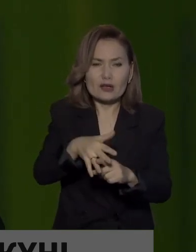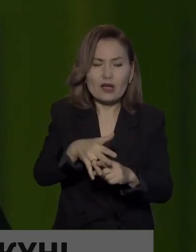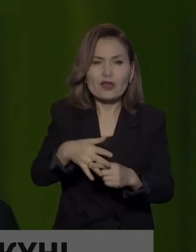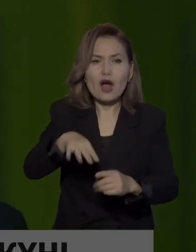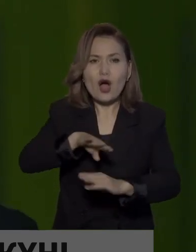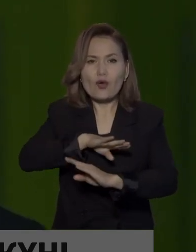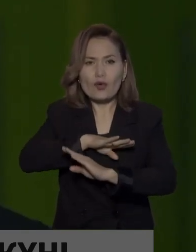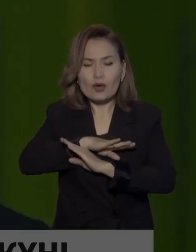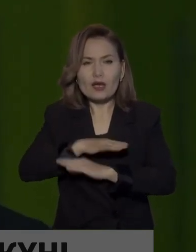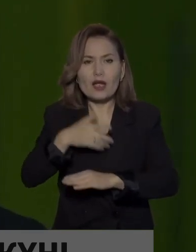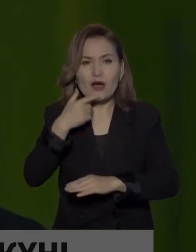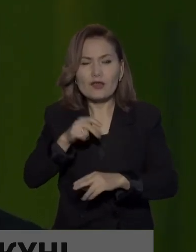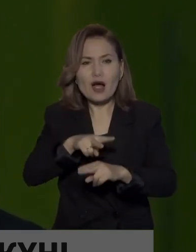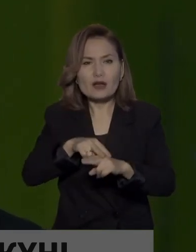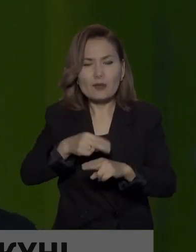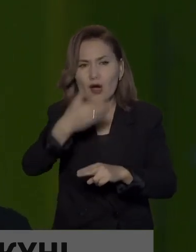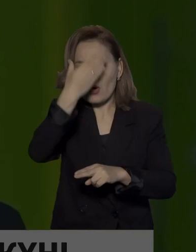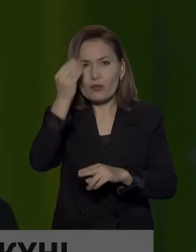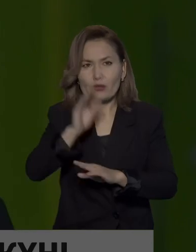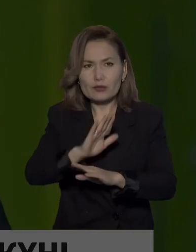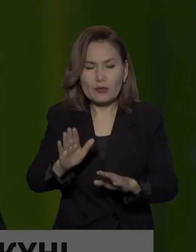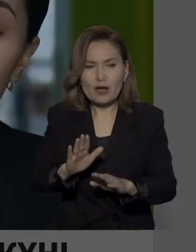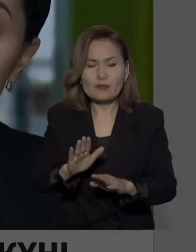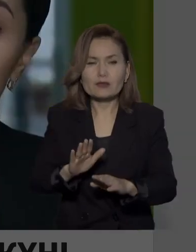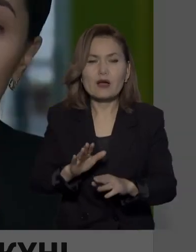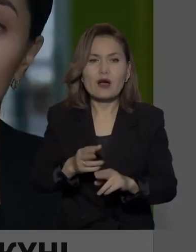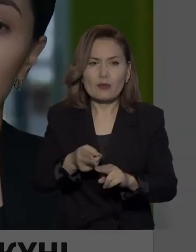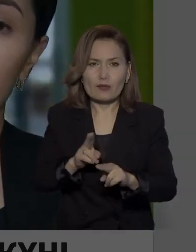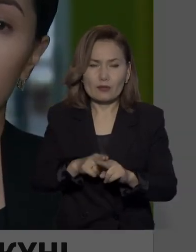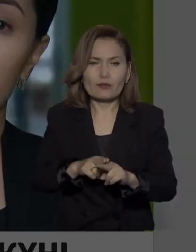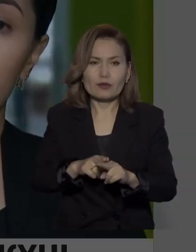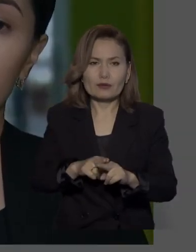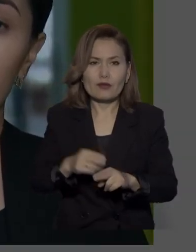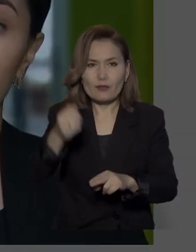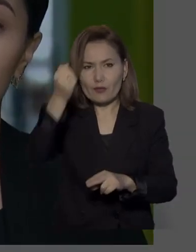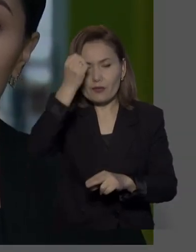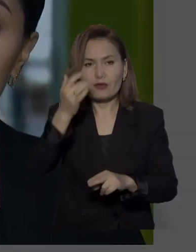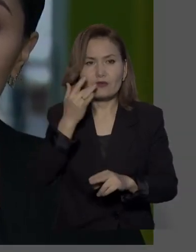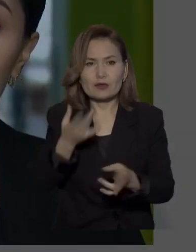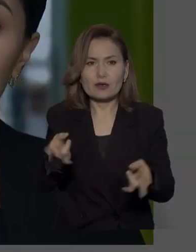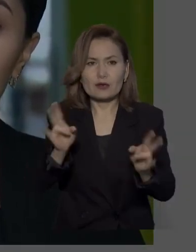азаматтарымызды ұмытпауымыз тиіс, ұмытпаймыз да. Саламат. Рахмет, Асима.